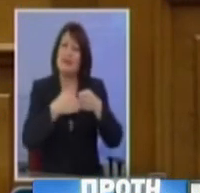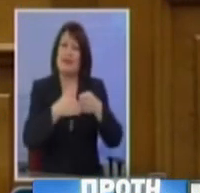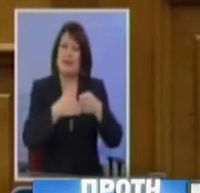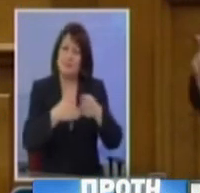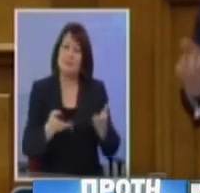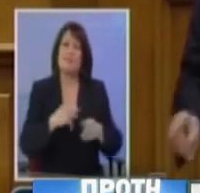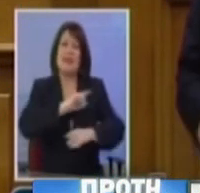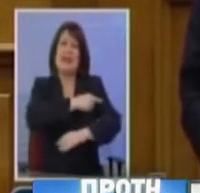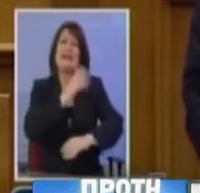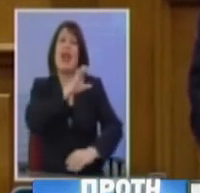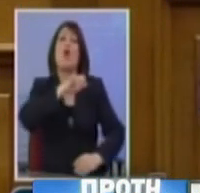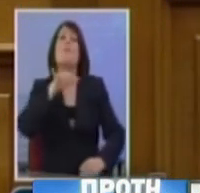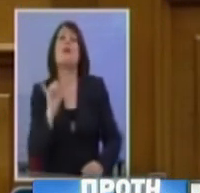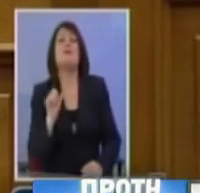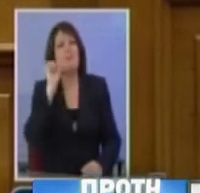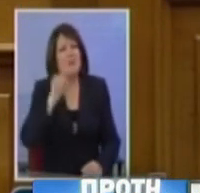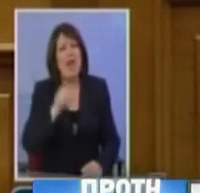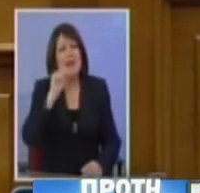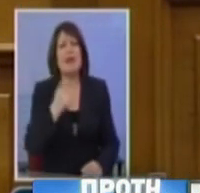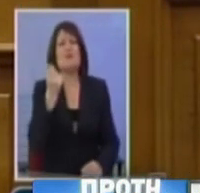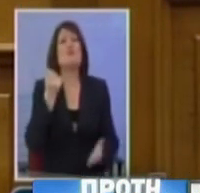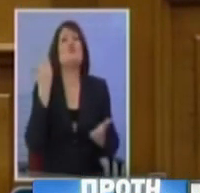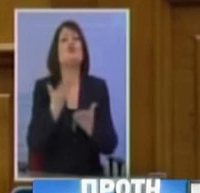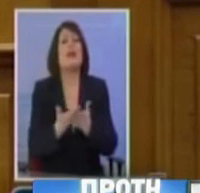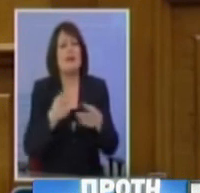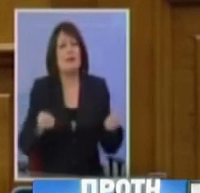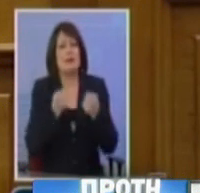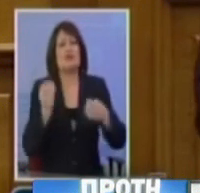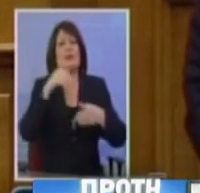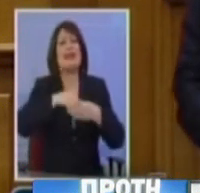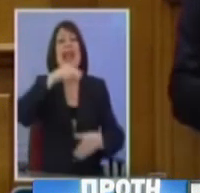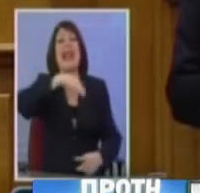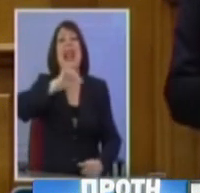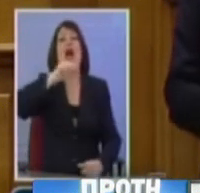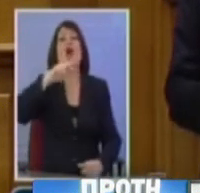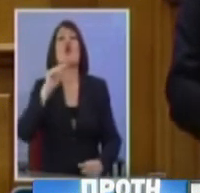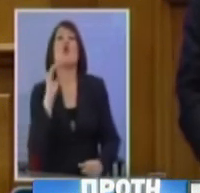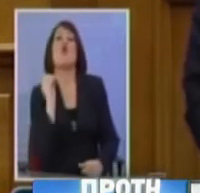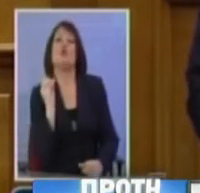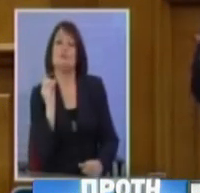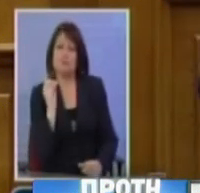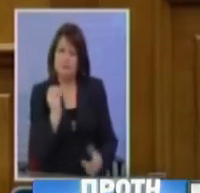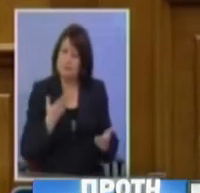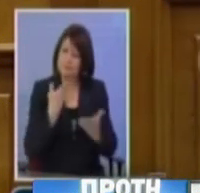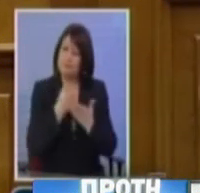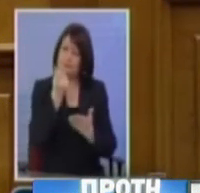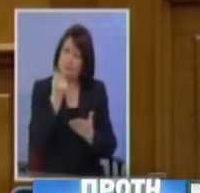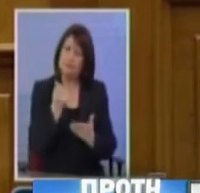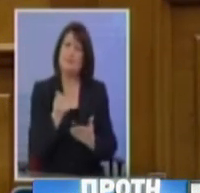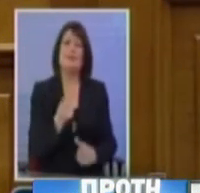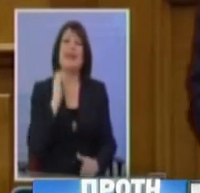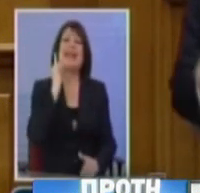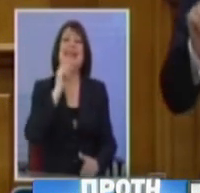των ιατρών του ΕΟΠΗ. Υπέρ των οικονομικών ετοιμάτων των εργαζομένων στη ΛΑΡΚΟ. Υπέρ των οικονομικών ετοιμάτων των εργαζομένων στο